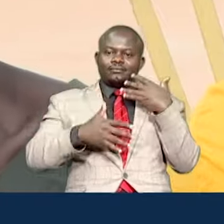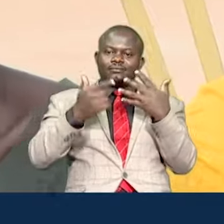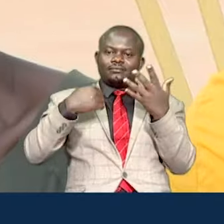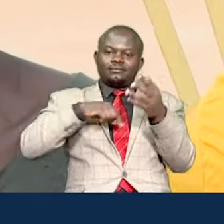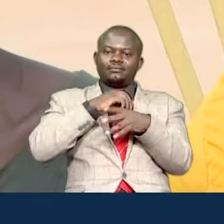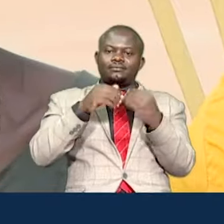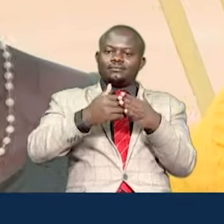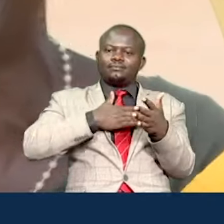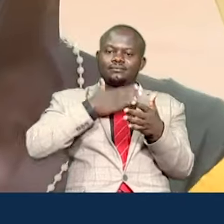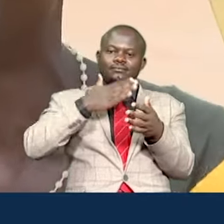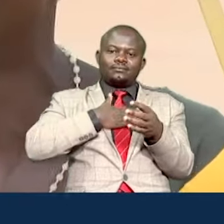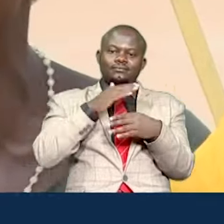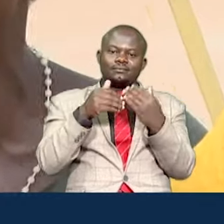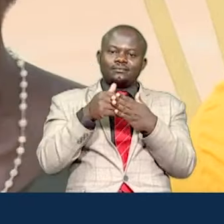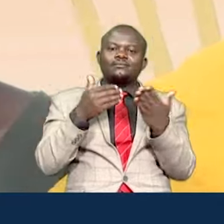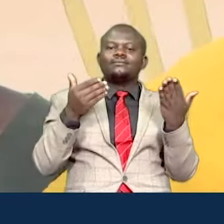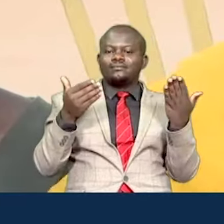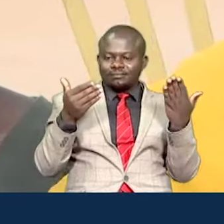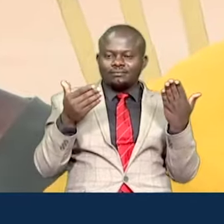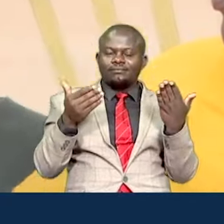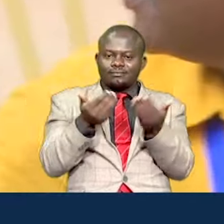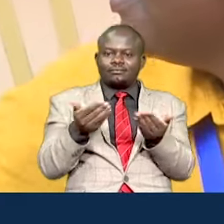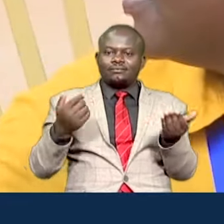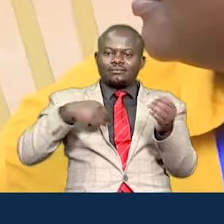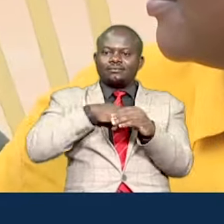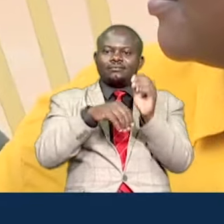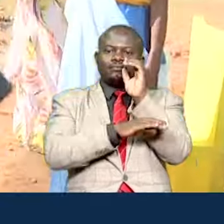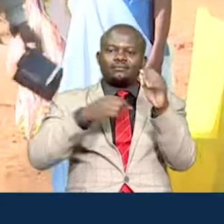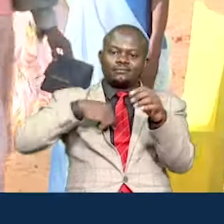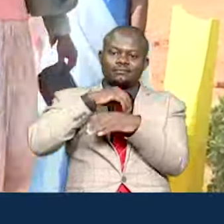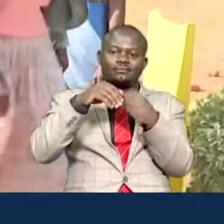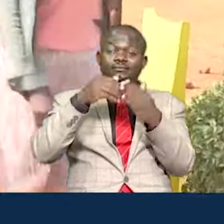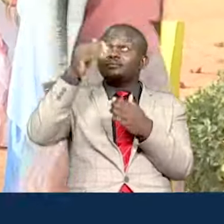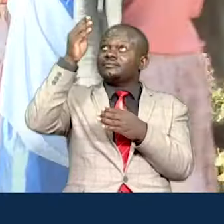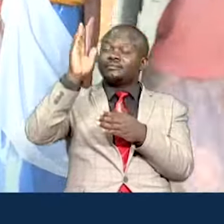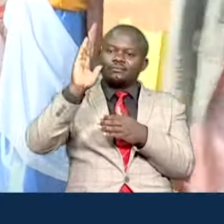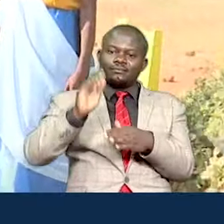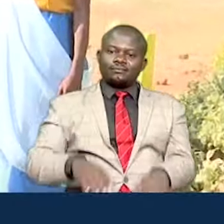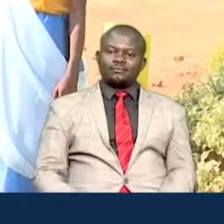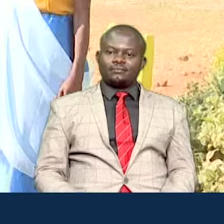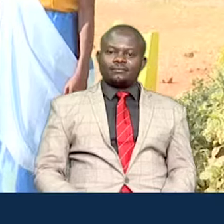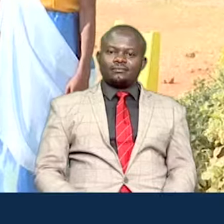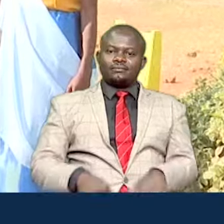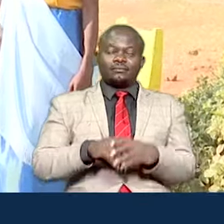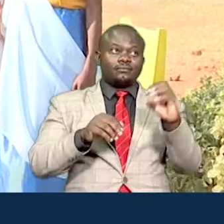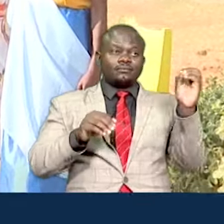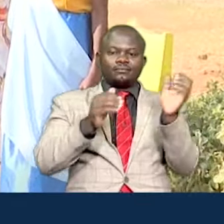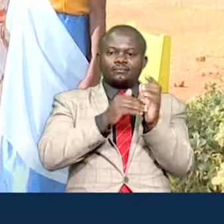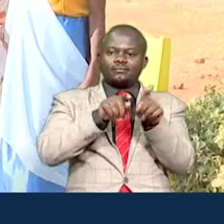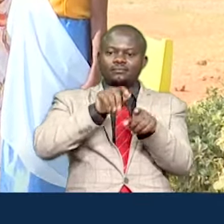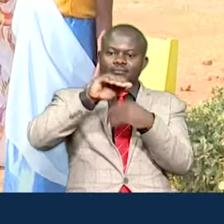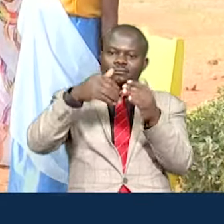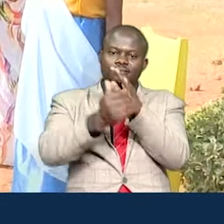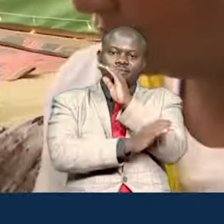cyose kinshimishije ngomba kurutega nkarutegera abana nkarutegera igihugu nkarutegera n'Imana Murengerazuba kimwe n'ahandi mu